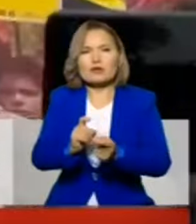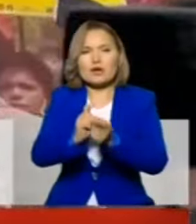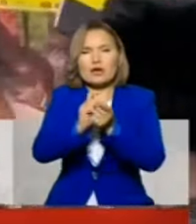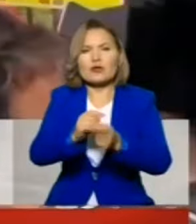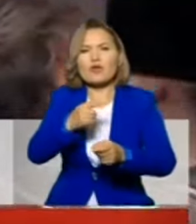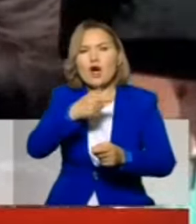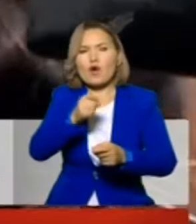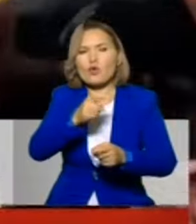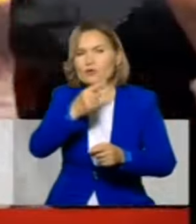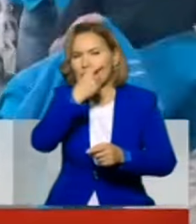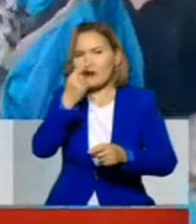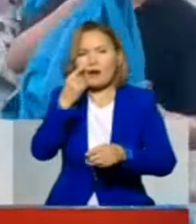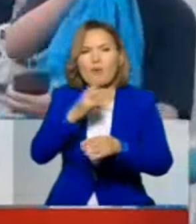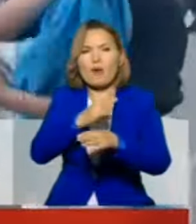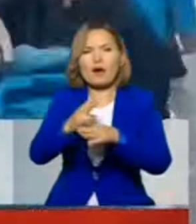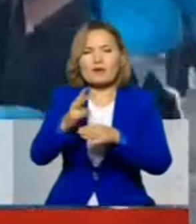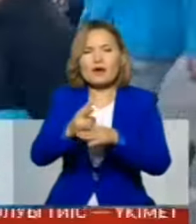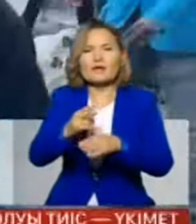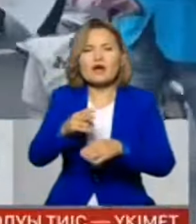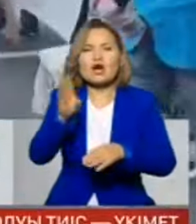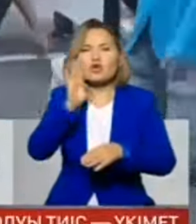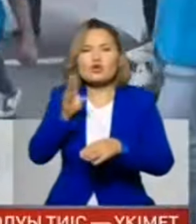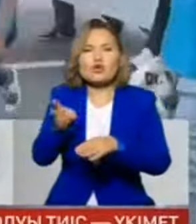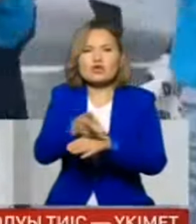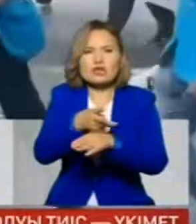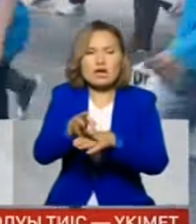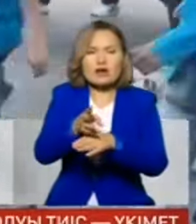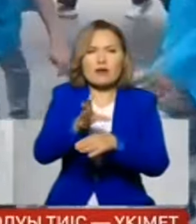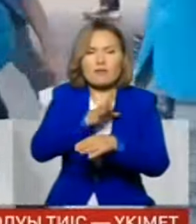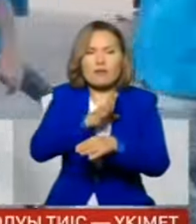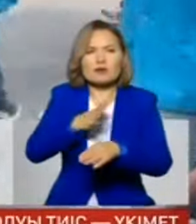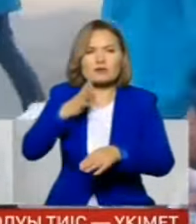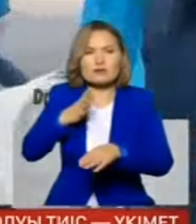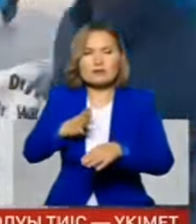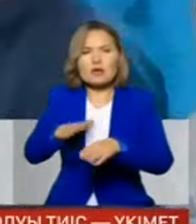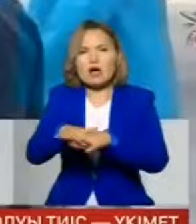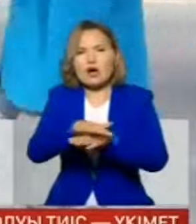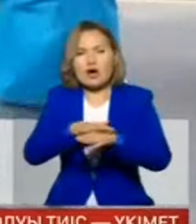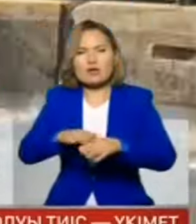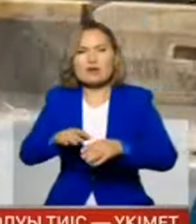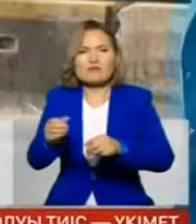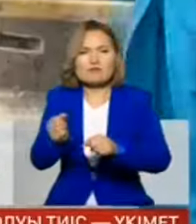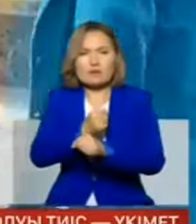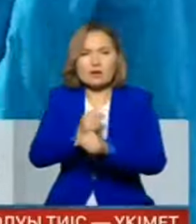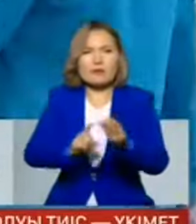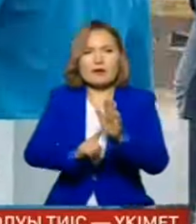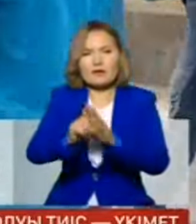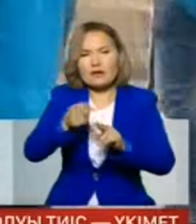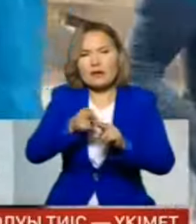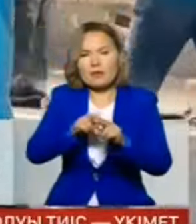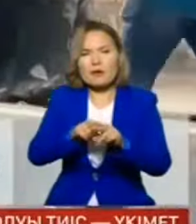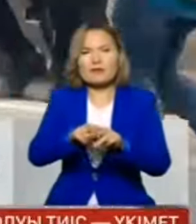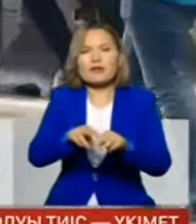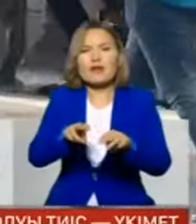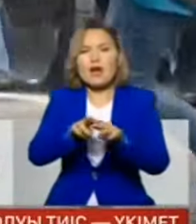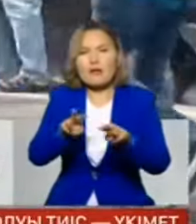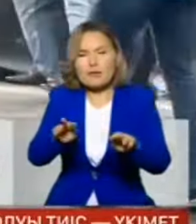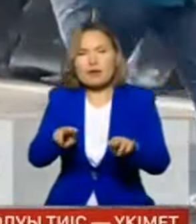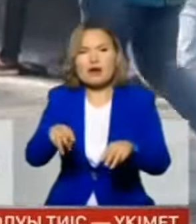көзді жасаурататын газ бен су шашатын машиналарды пайдалануға мәжбүр болған. Шерушілердің айтуынша, биліктен кетіп бара